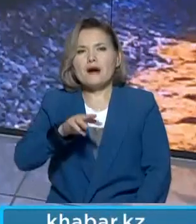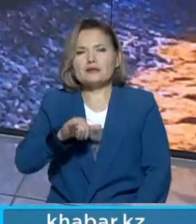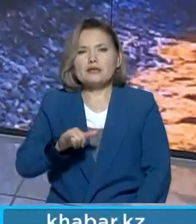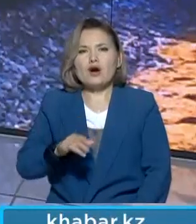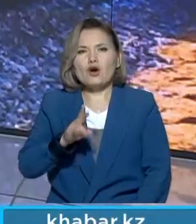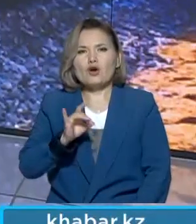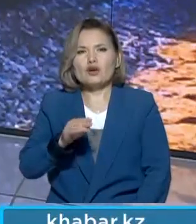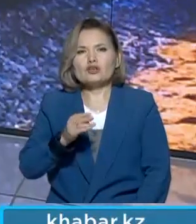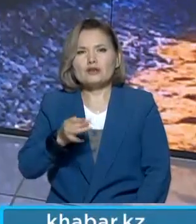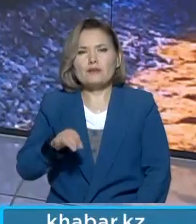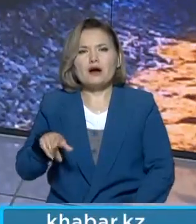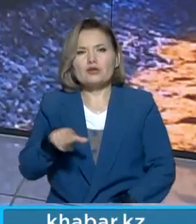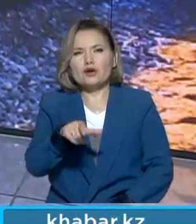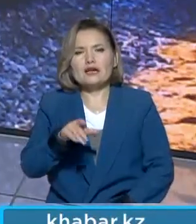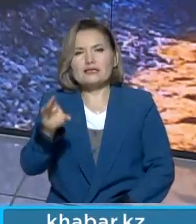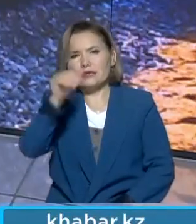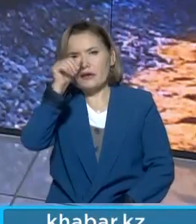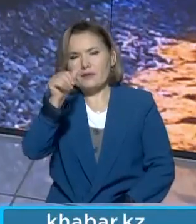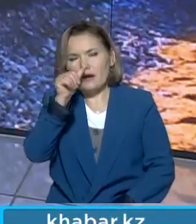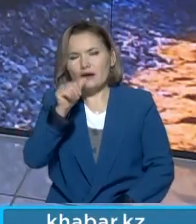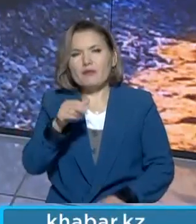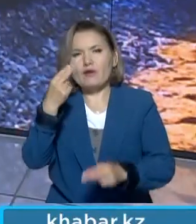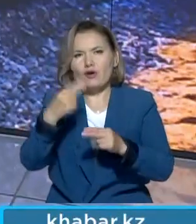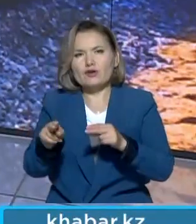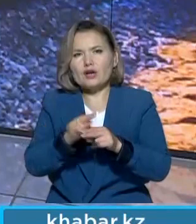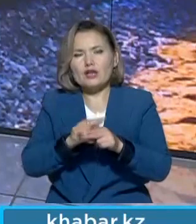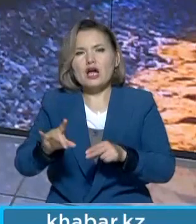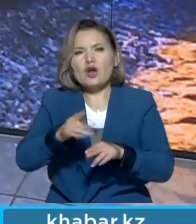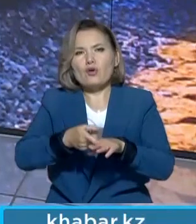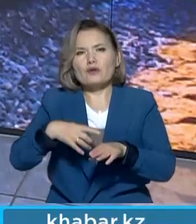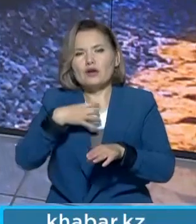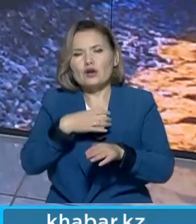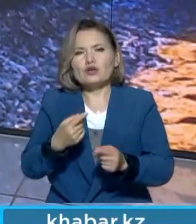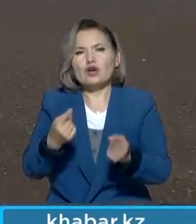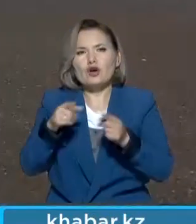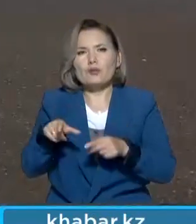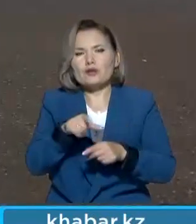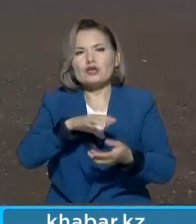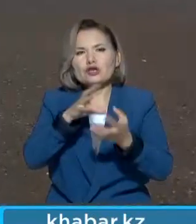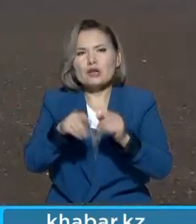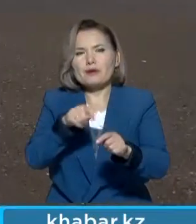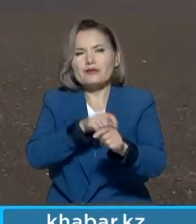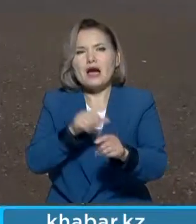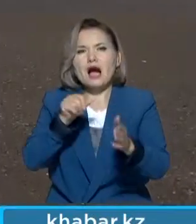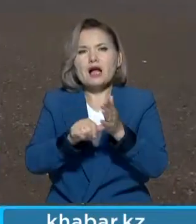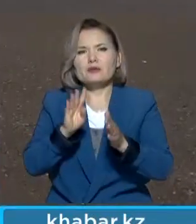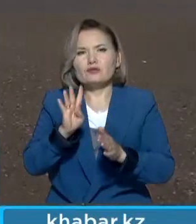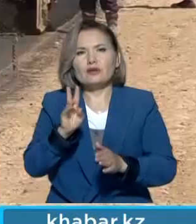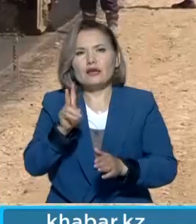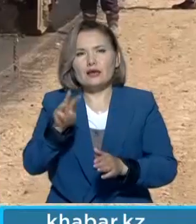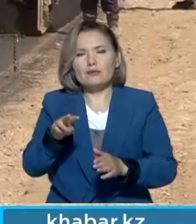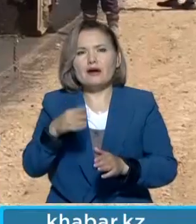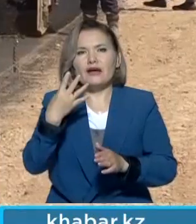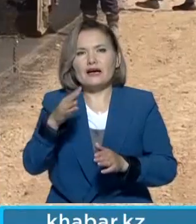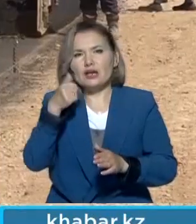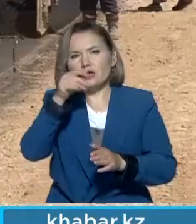Маңғыстаудағы 47-бай тасжолы 42 айында пайдалануға беріледі. Республикалық маңызға ие күре жолдың жалпы ұзындығы 64 шақырым. Оған